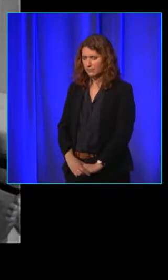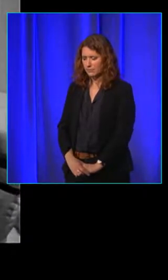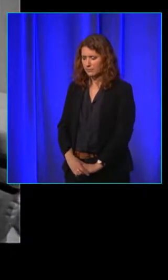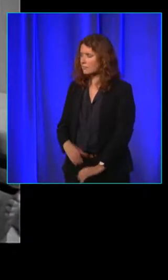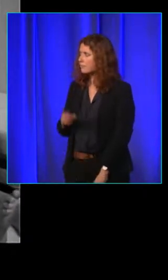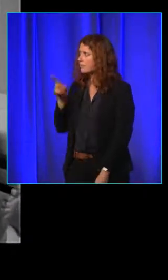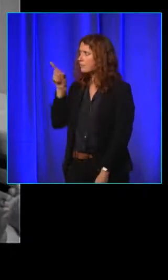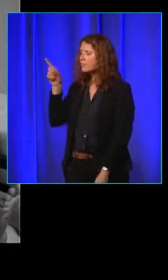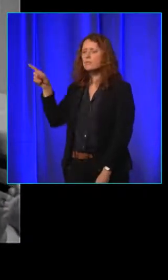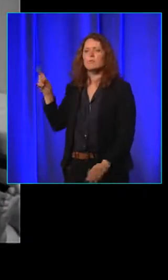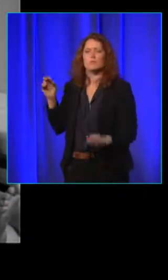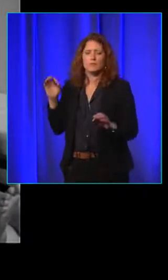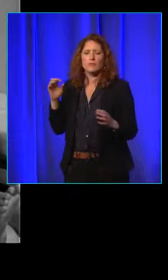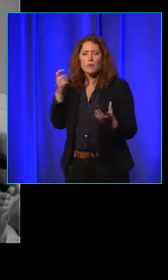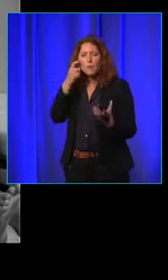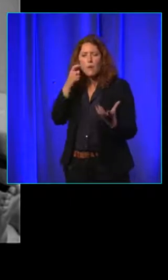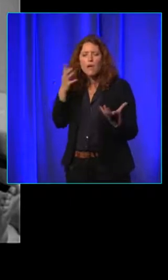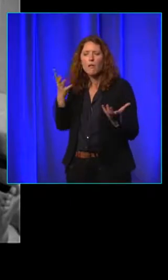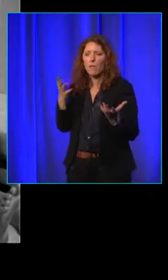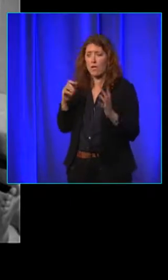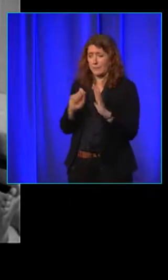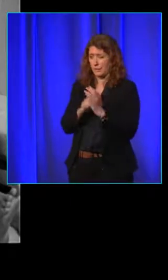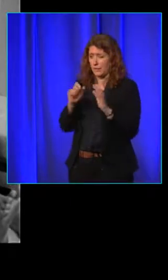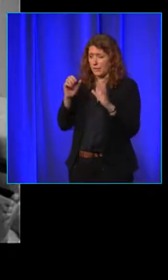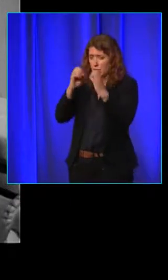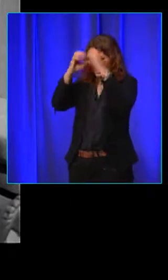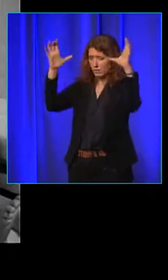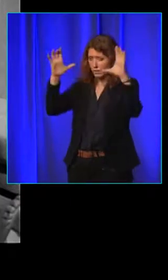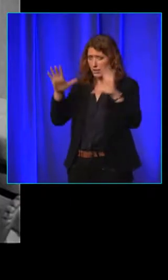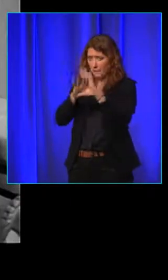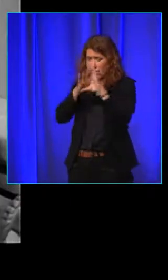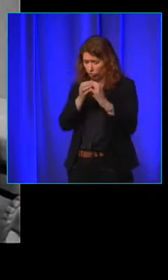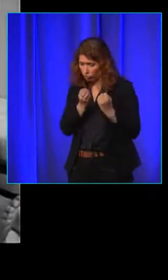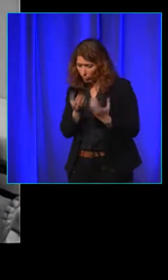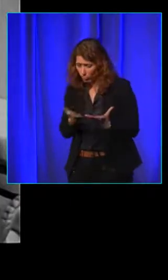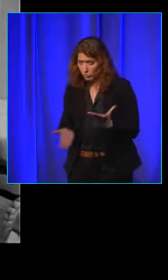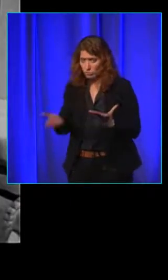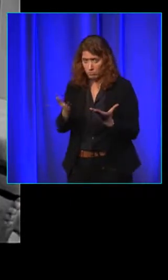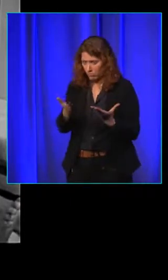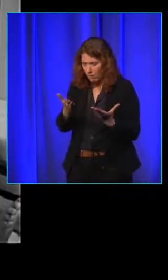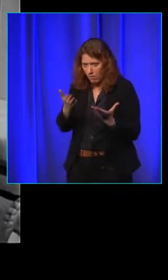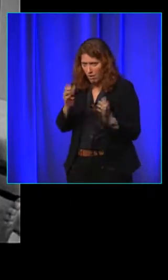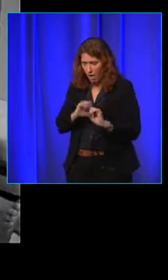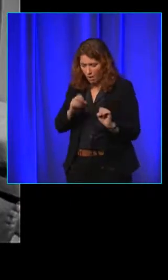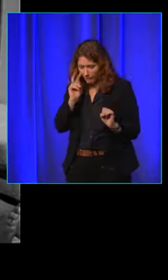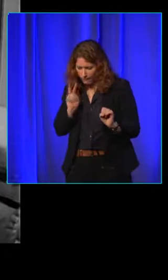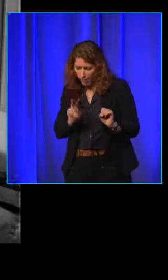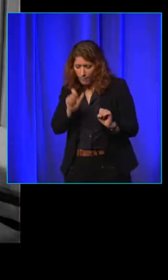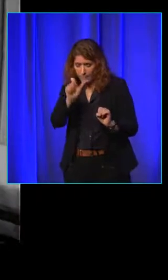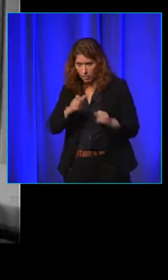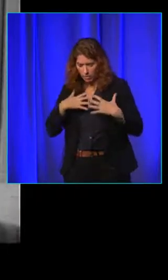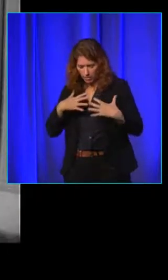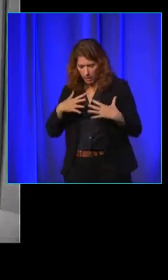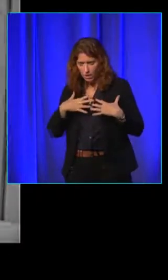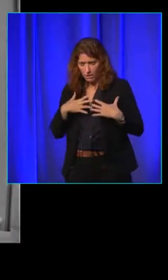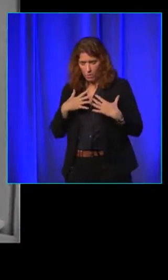Ce qu'il faut noter, c'est quand on fait l'imagerie, il y a des réactions physiologiques. On voit parfois la respiration qui se greffe. Vous voyez, bien. Il y a des... Reposez-vous.